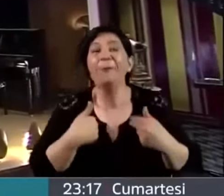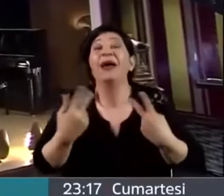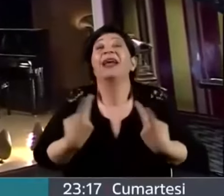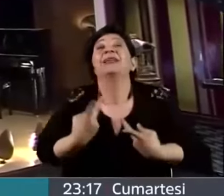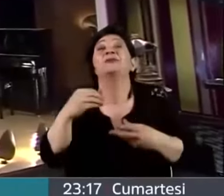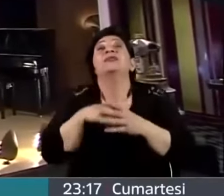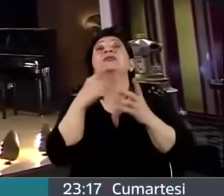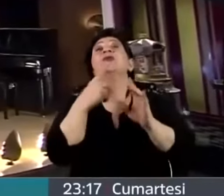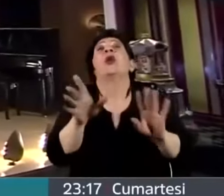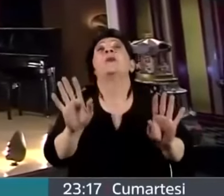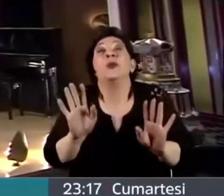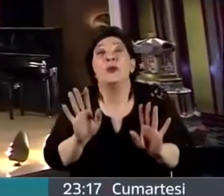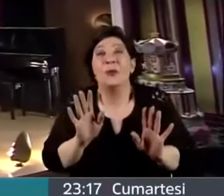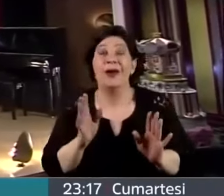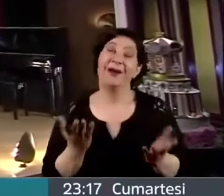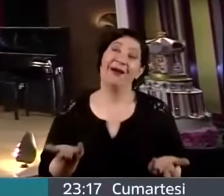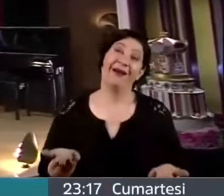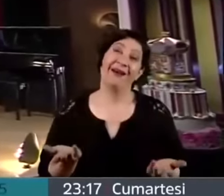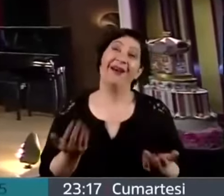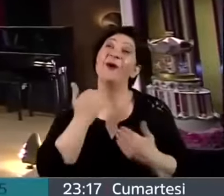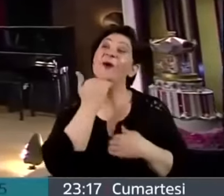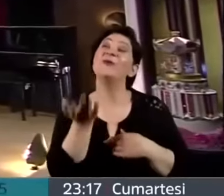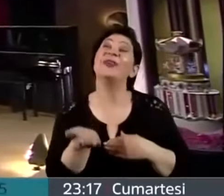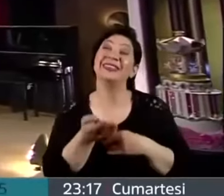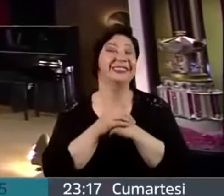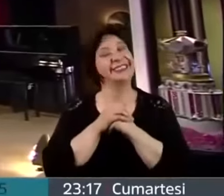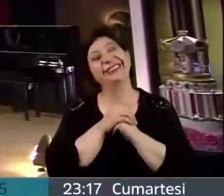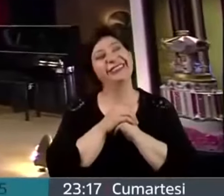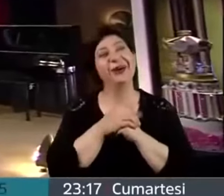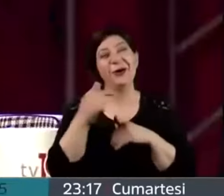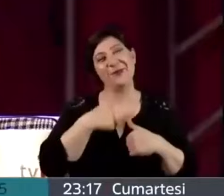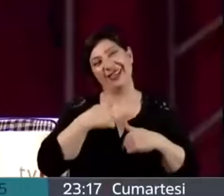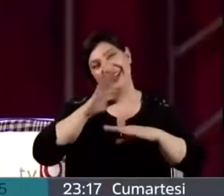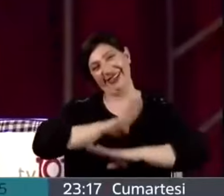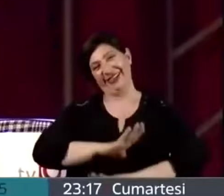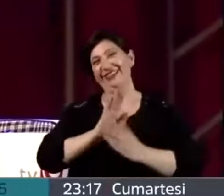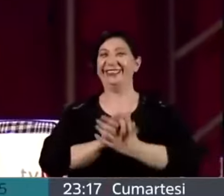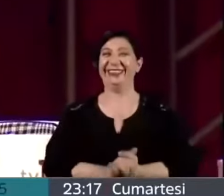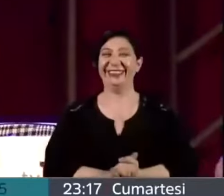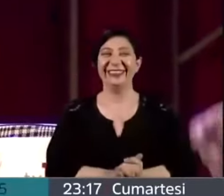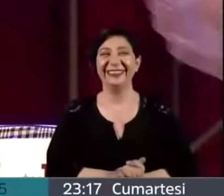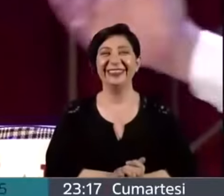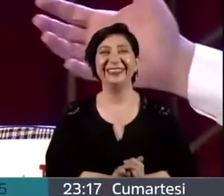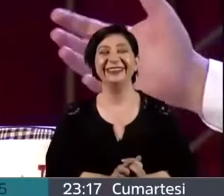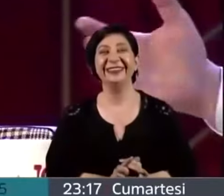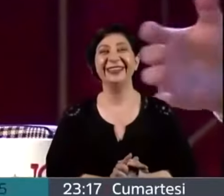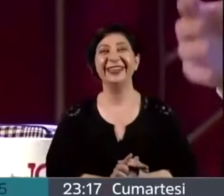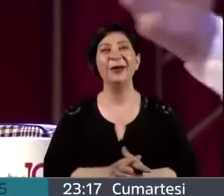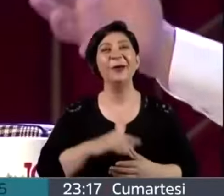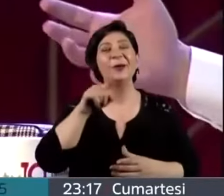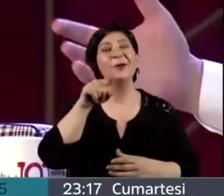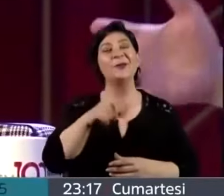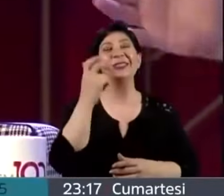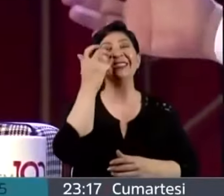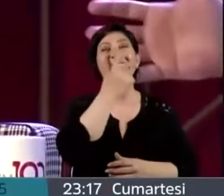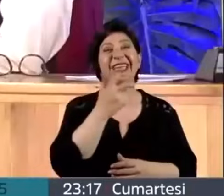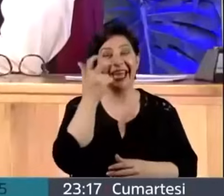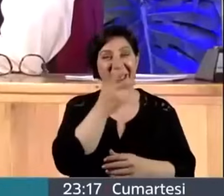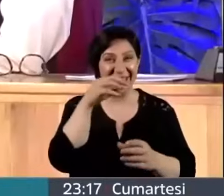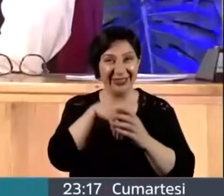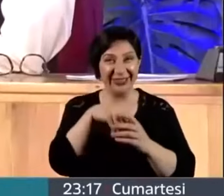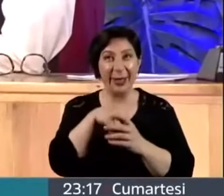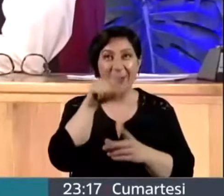için söylemiyorum ki. Yani kime söylüyorsunuz bunu? Aa, o var. Kime söylüyorsunuz bunu? Artık bende kalsın. Peki. Peki bu şarkıda